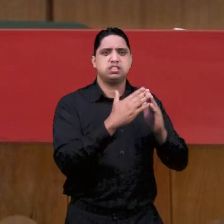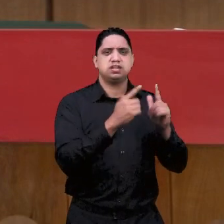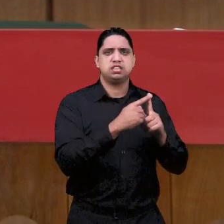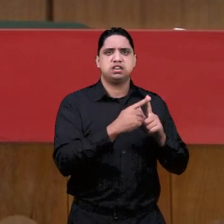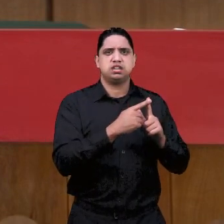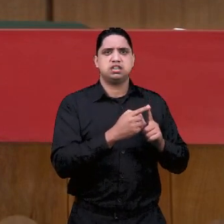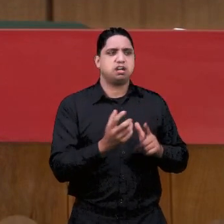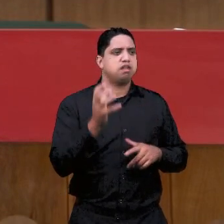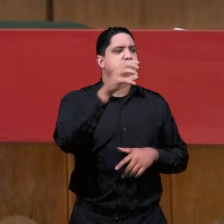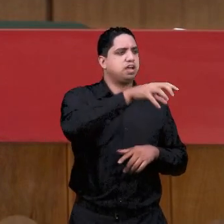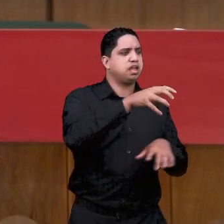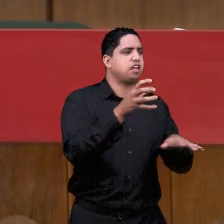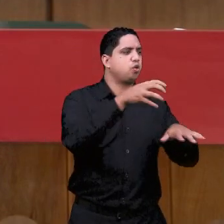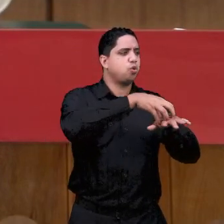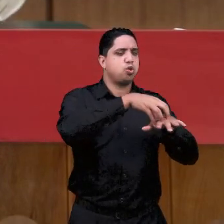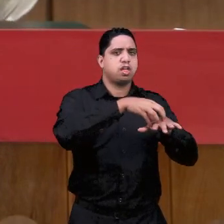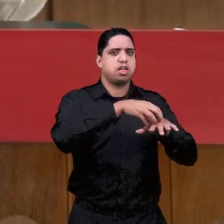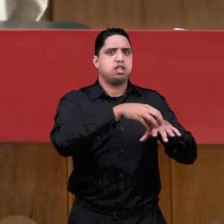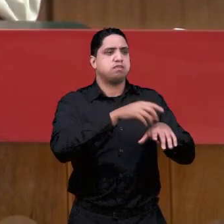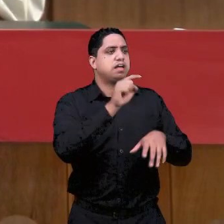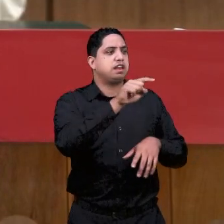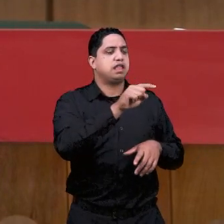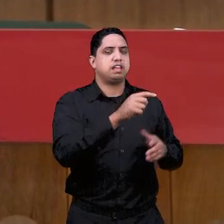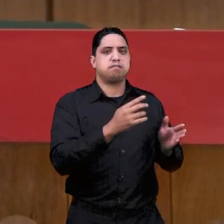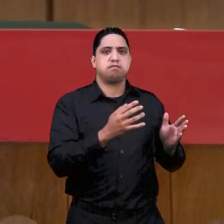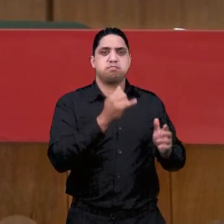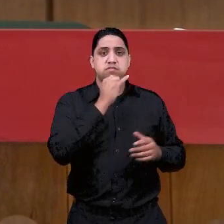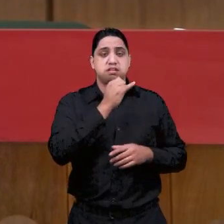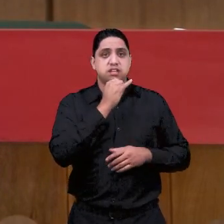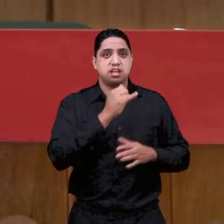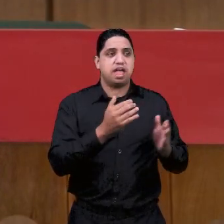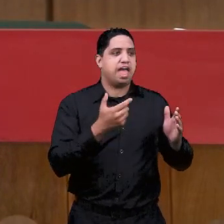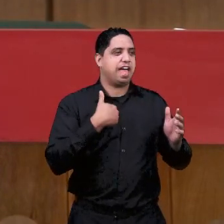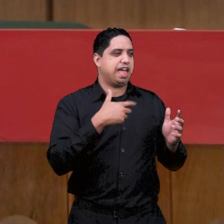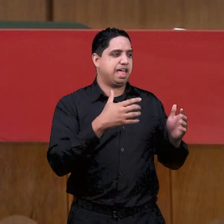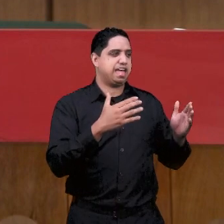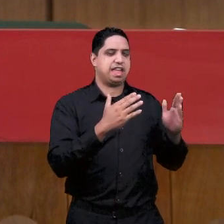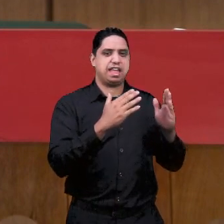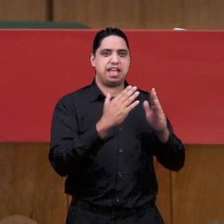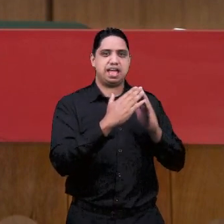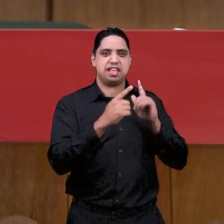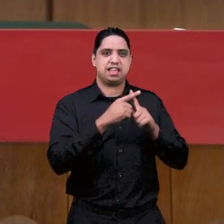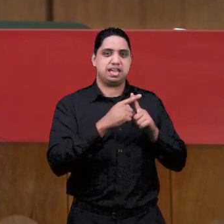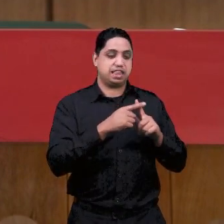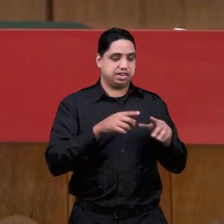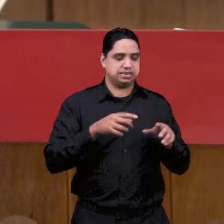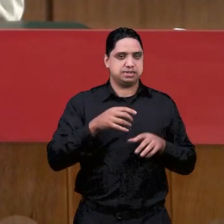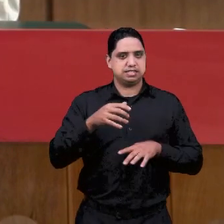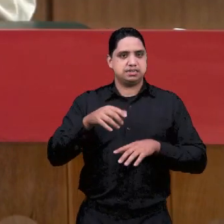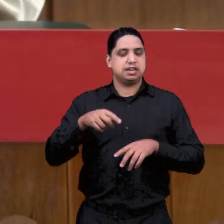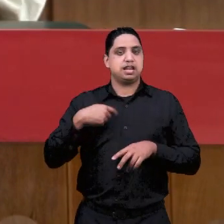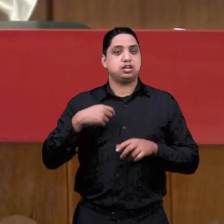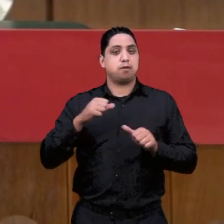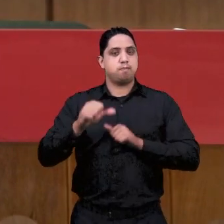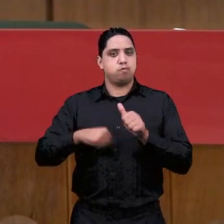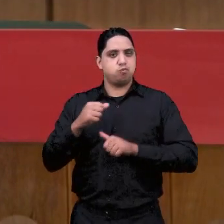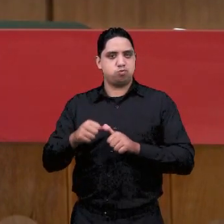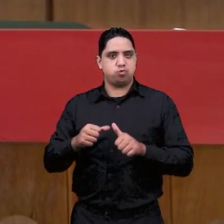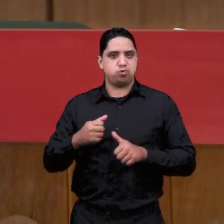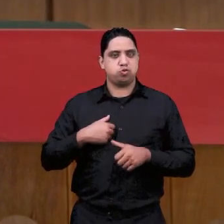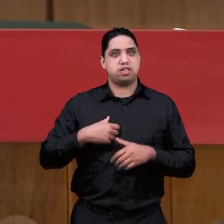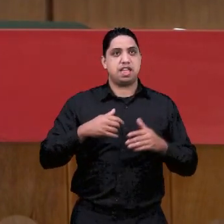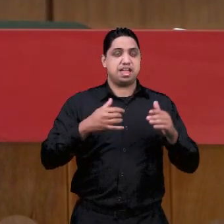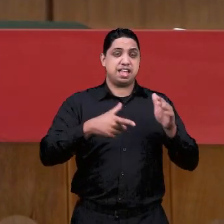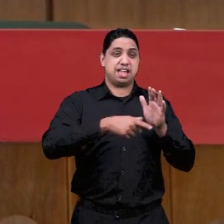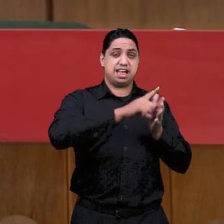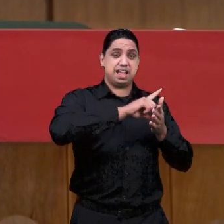la couverture, c'est d'un matériau. Il veut mettre un autre matériau. Donc le